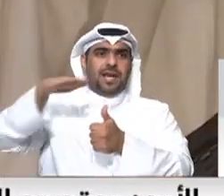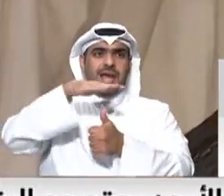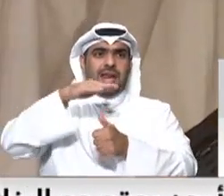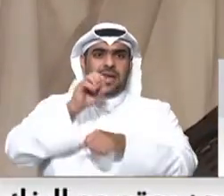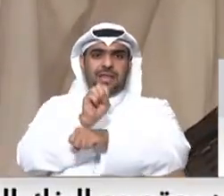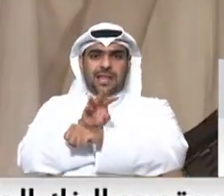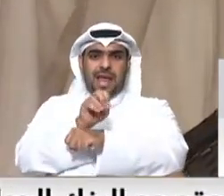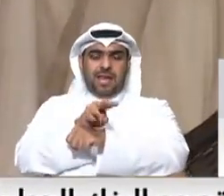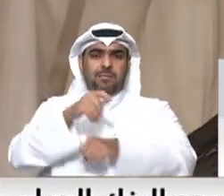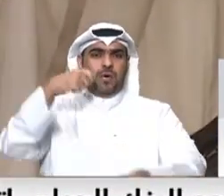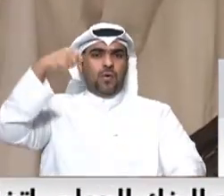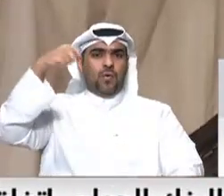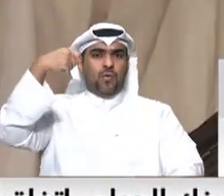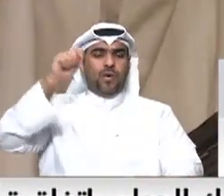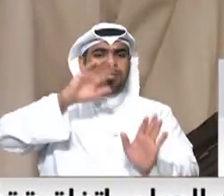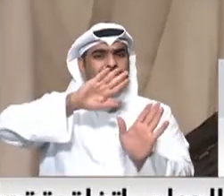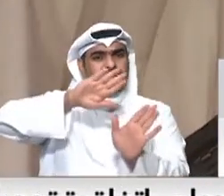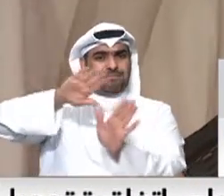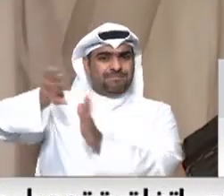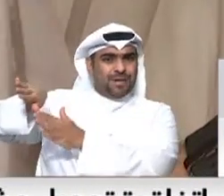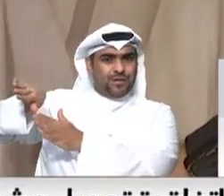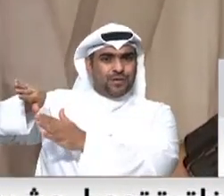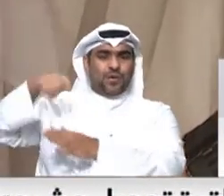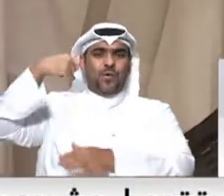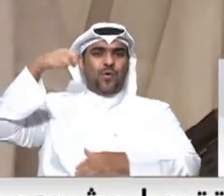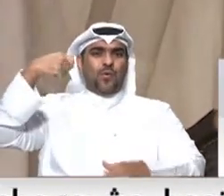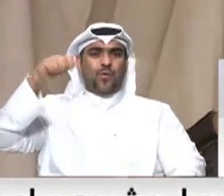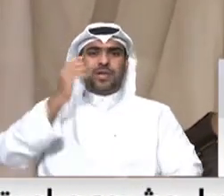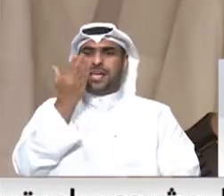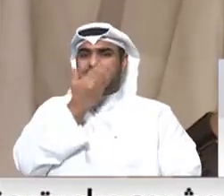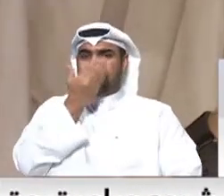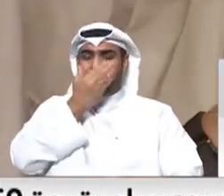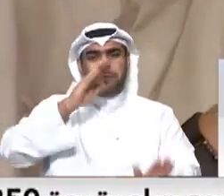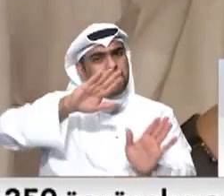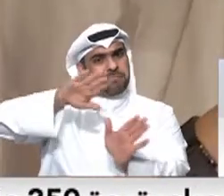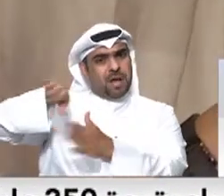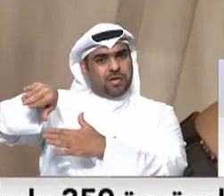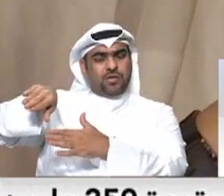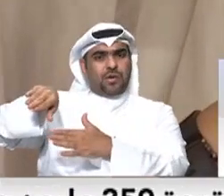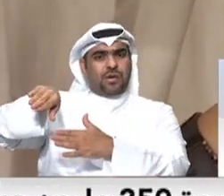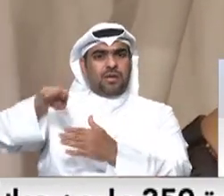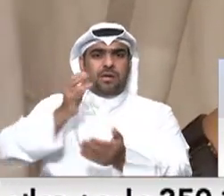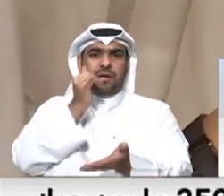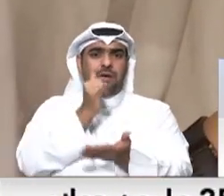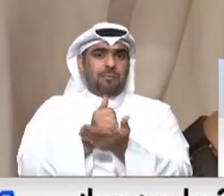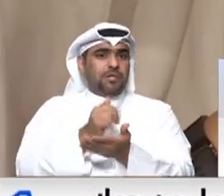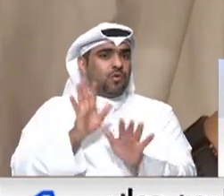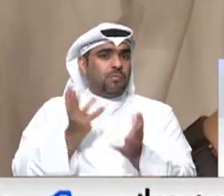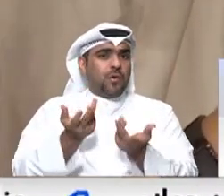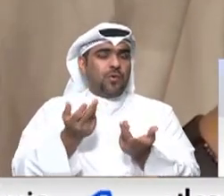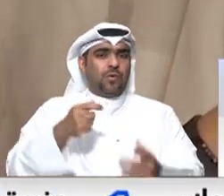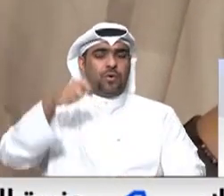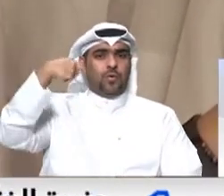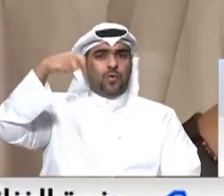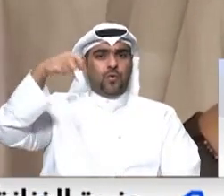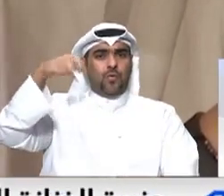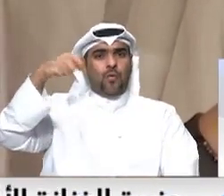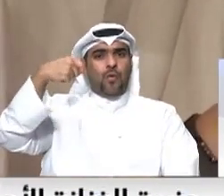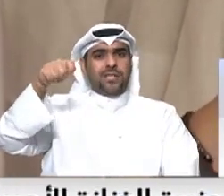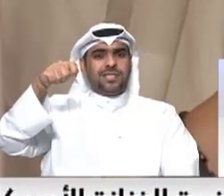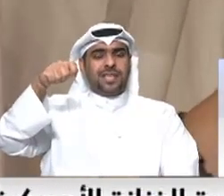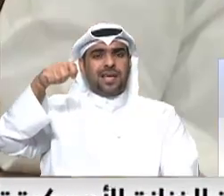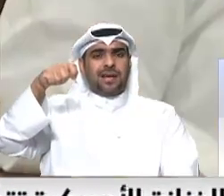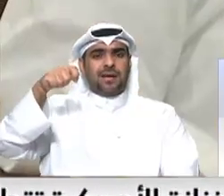برئاسه الوزير بل برئاسه السمو رئيس مجلس الوزراء هذا في غايه الاهميه لان هذا يجعل من التعليم